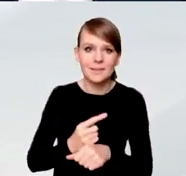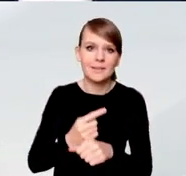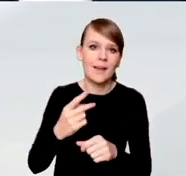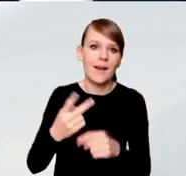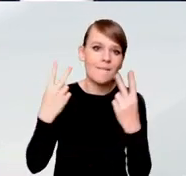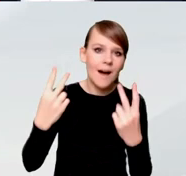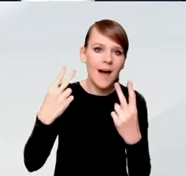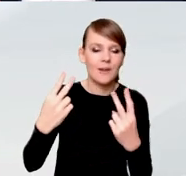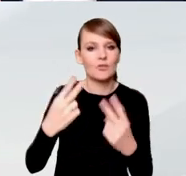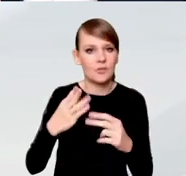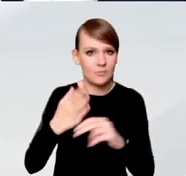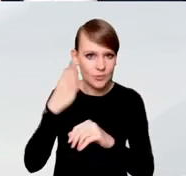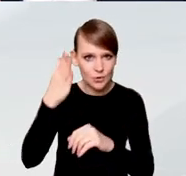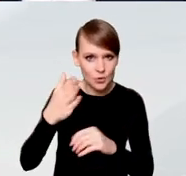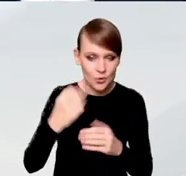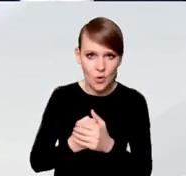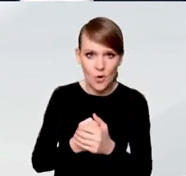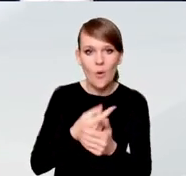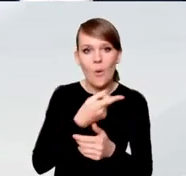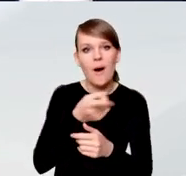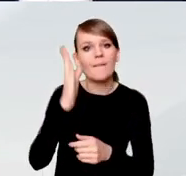operacyjnym,